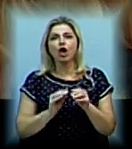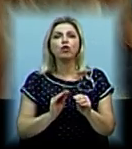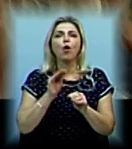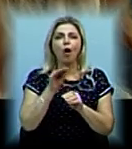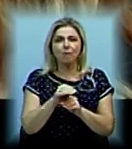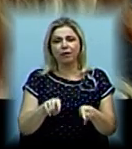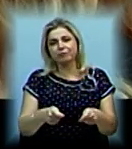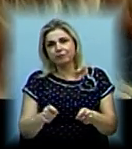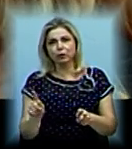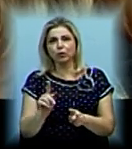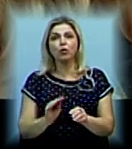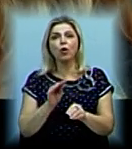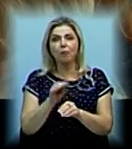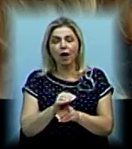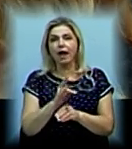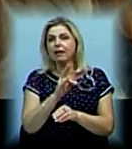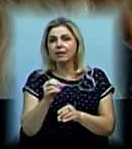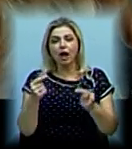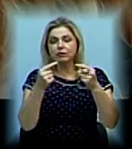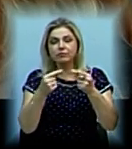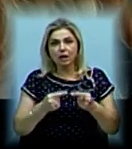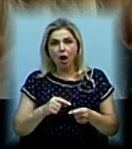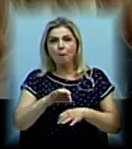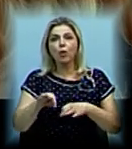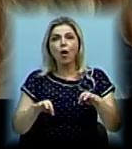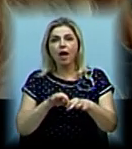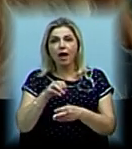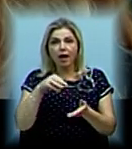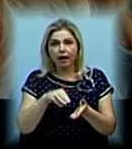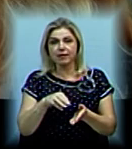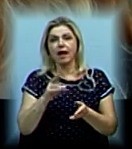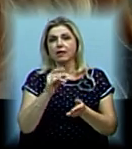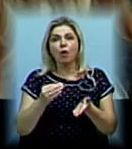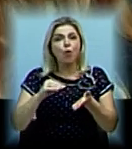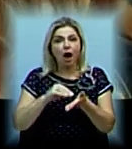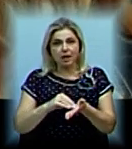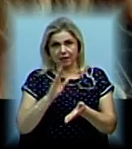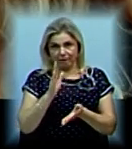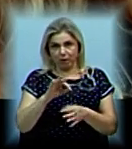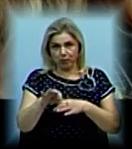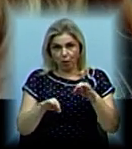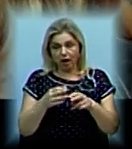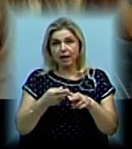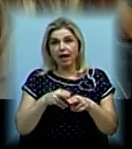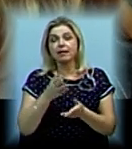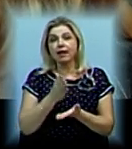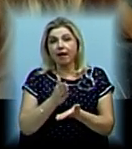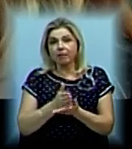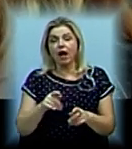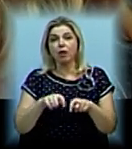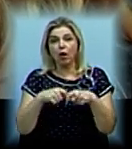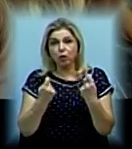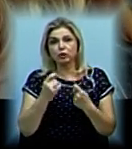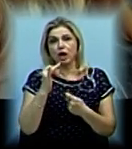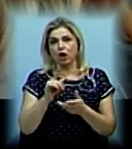приладів, що не погоджено з проєктом, не отримані техумови. Це є порушенням і вона має